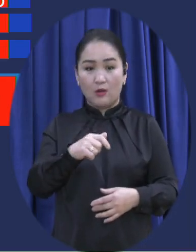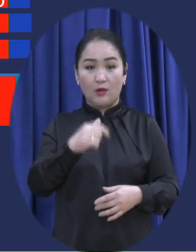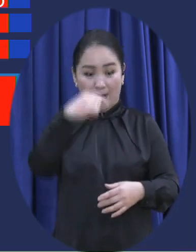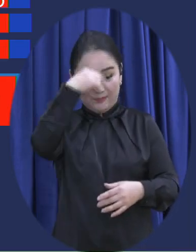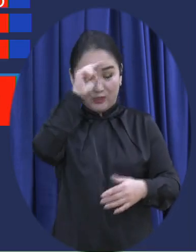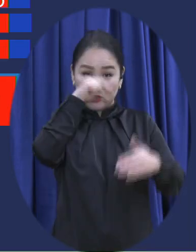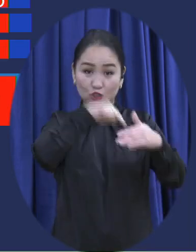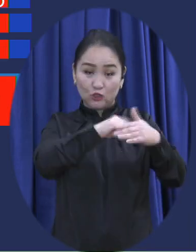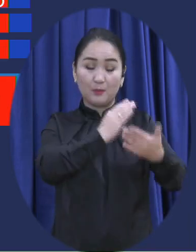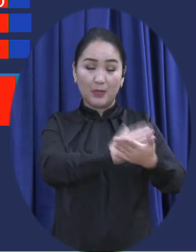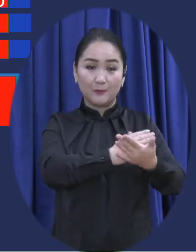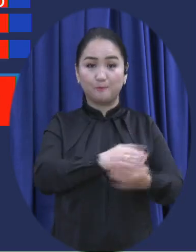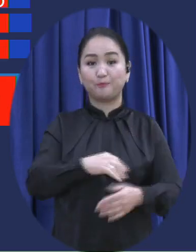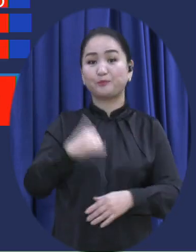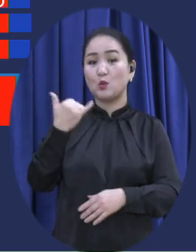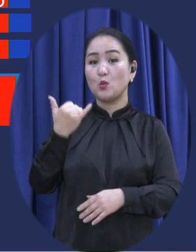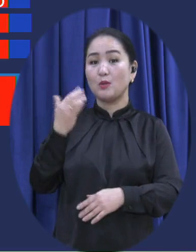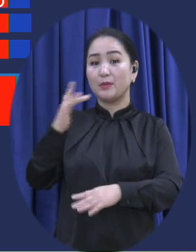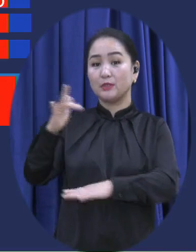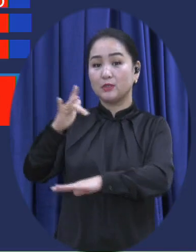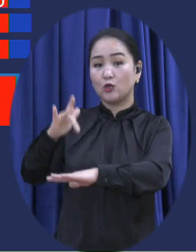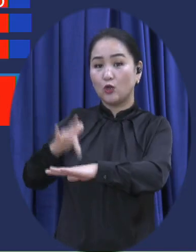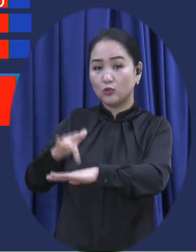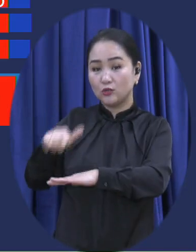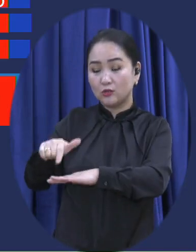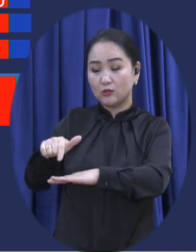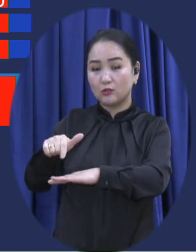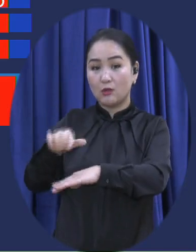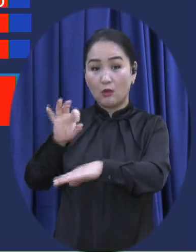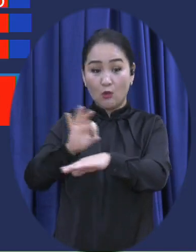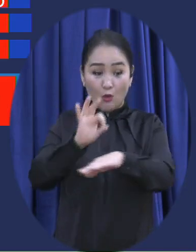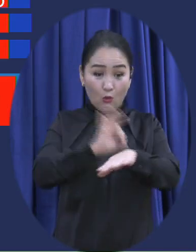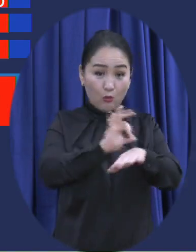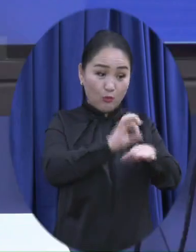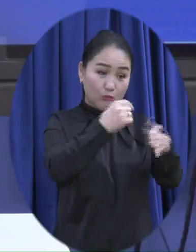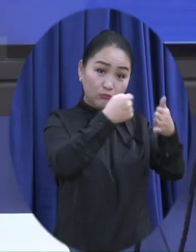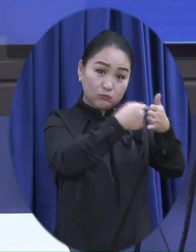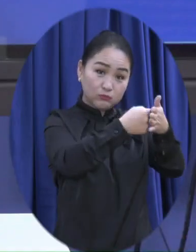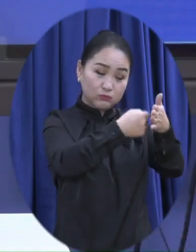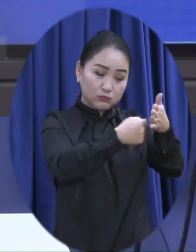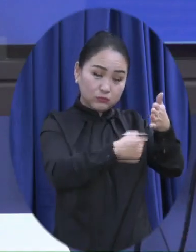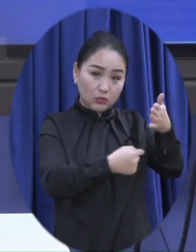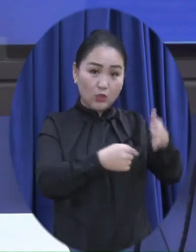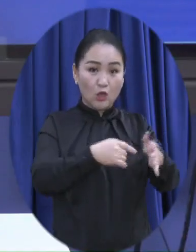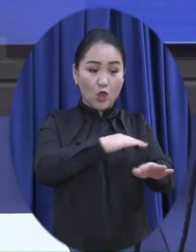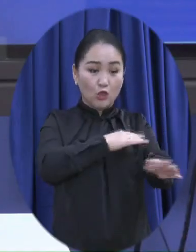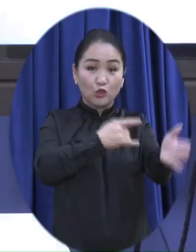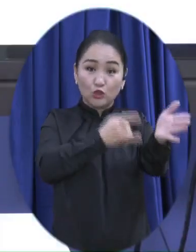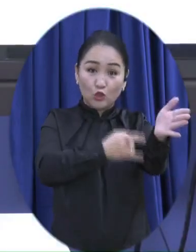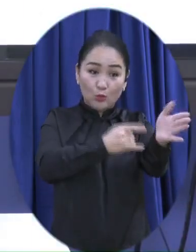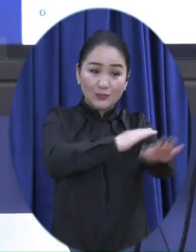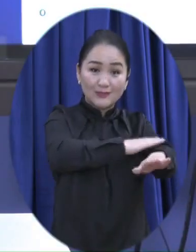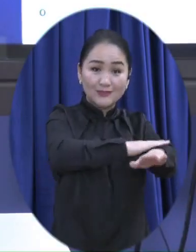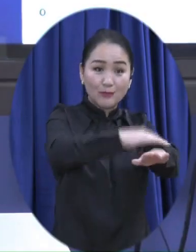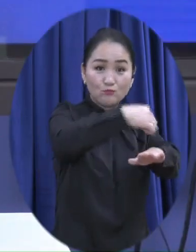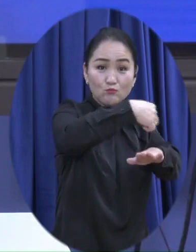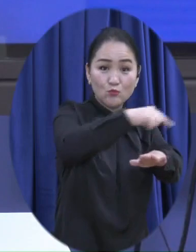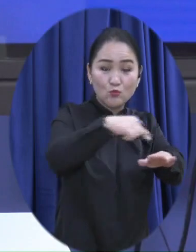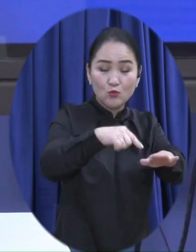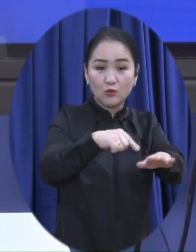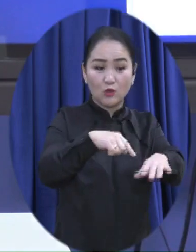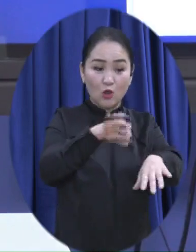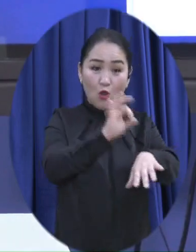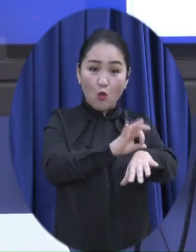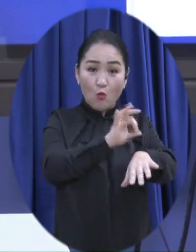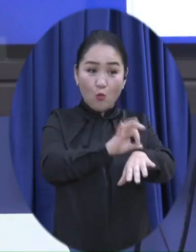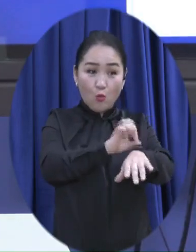За Улаанбаатар хотод бүртгэгдээд байгаа энэ халдварын одоо төмөр зам дагсан, за нэг батлагдсан тохиолдолоос үүсэлтэй